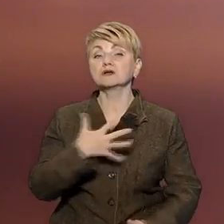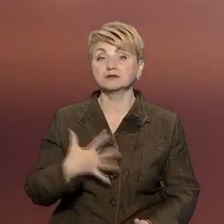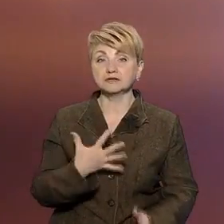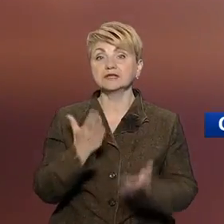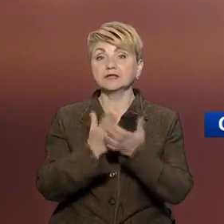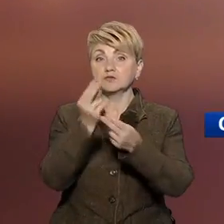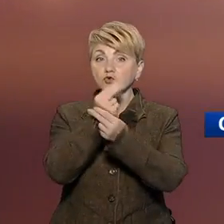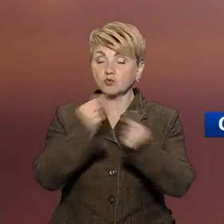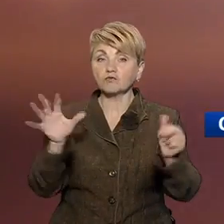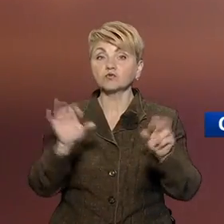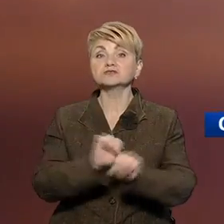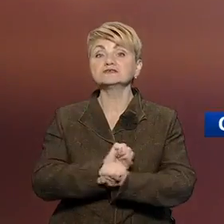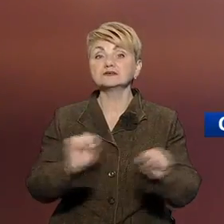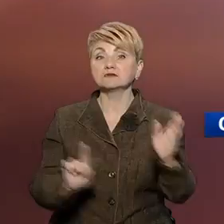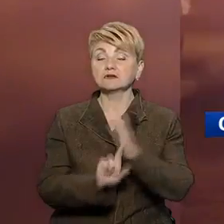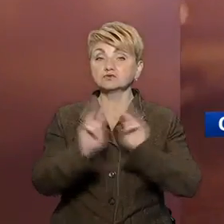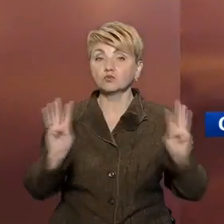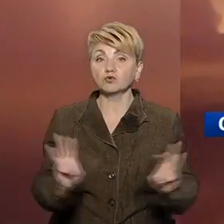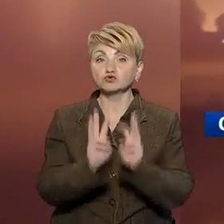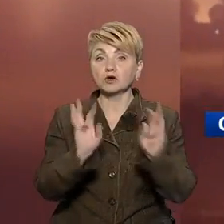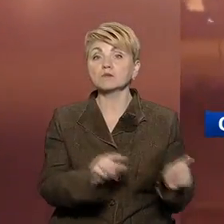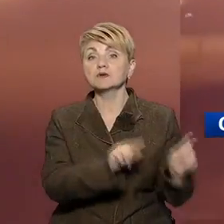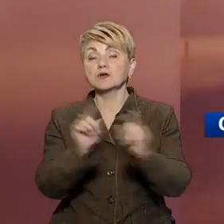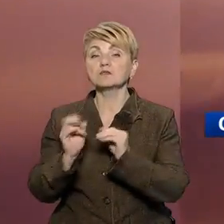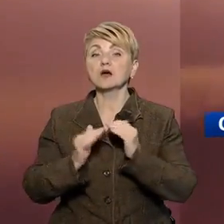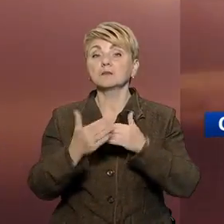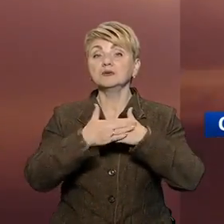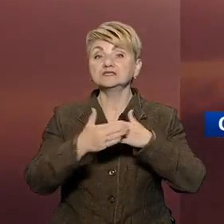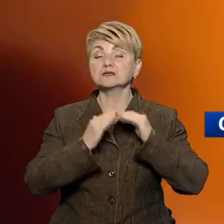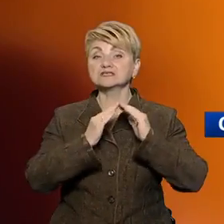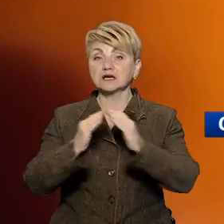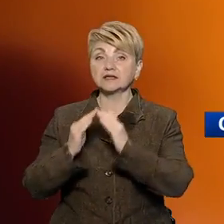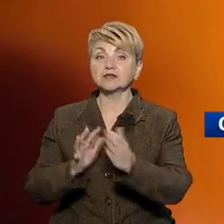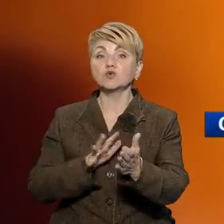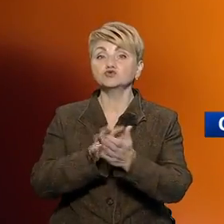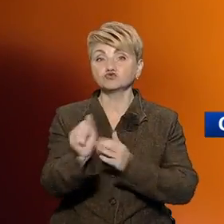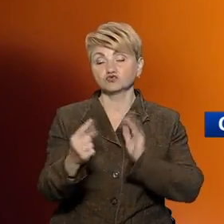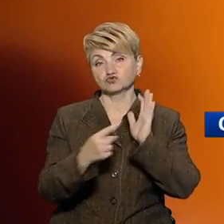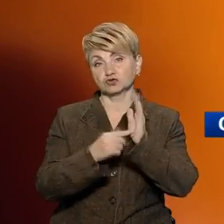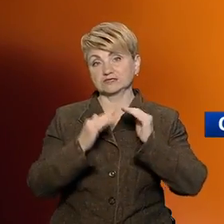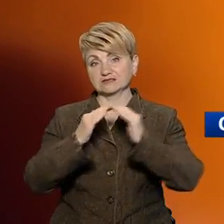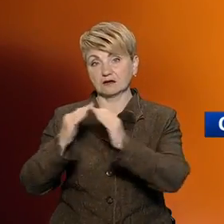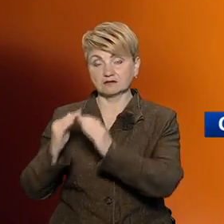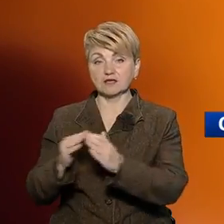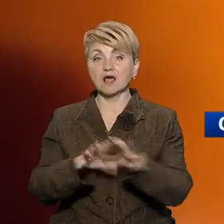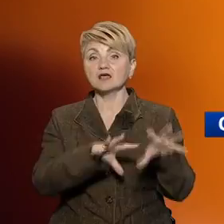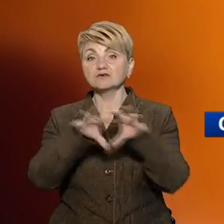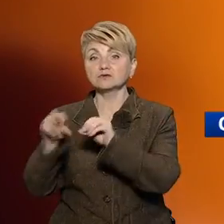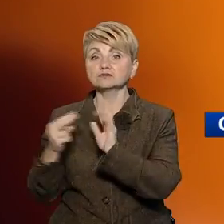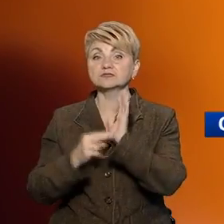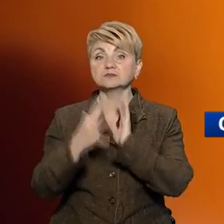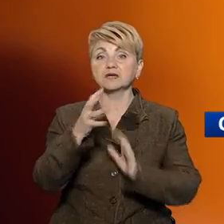взрыва вспыхнул пожар он перекинулся на расположенный поблизости строения огнем уничтожено 6 зданий эвакуировано 75 человек